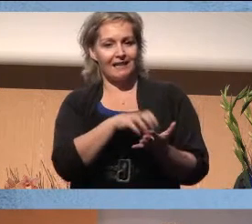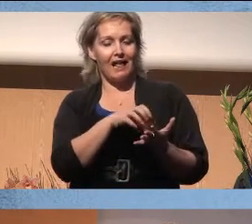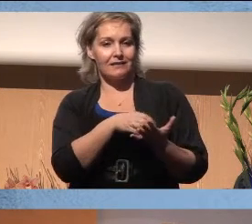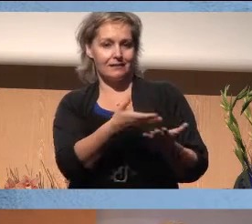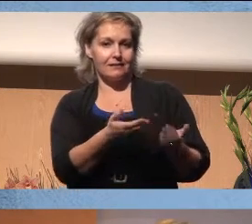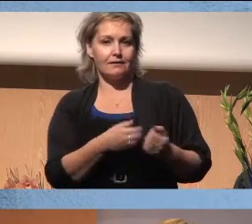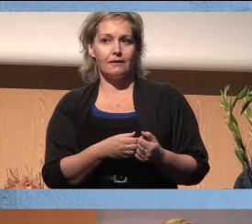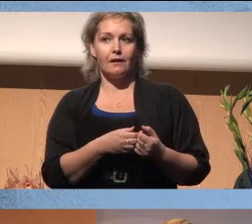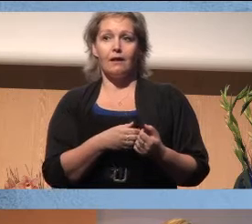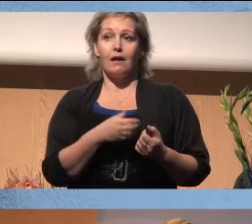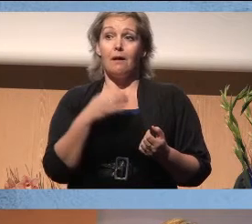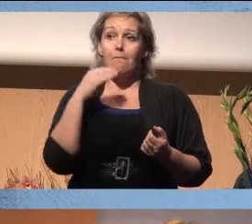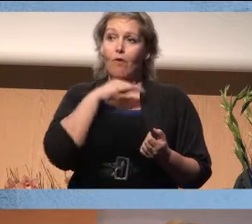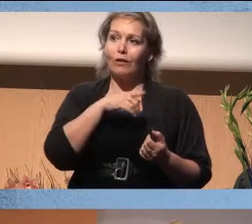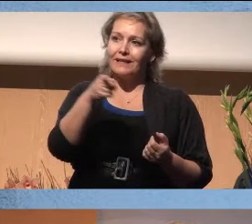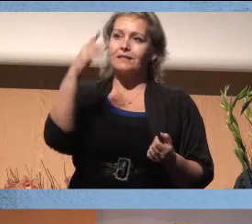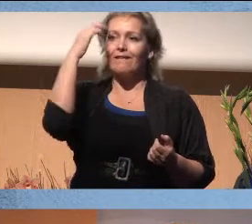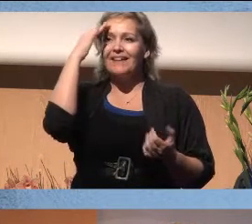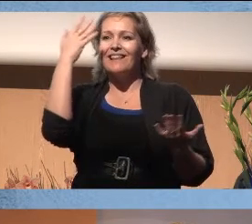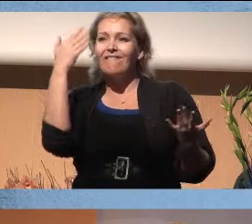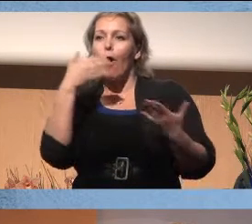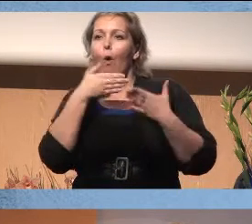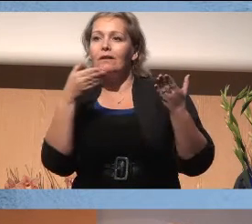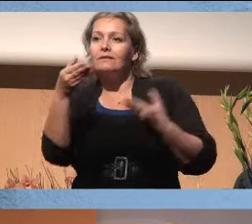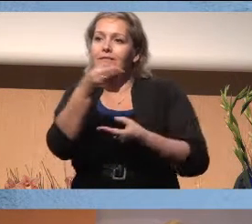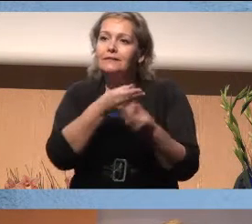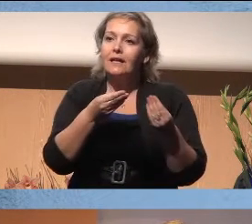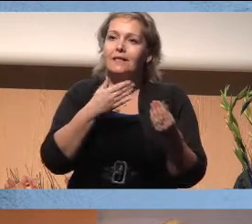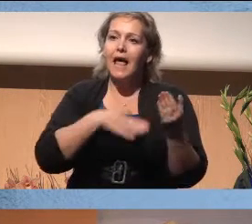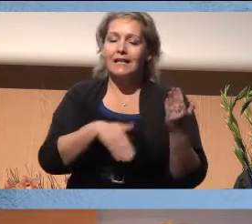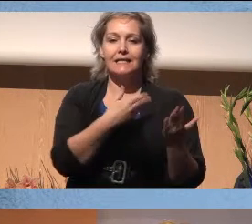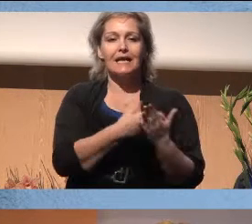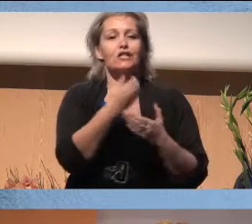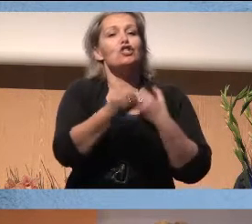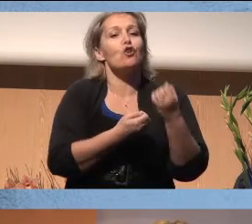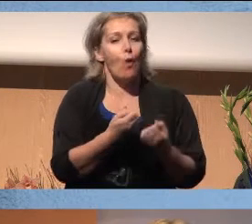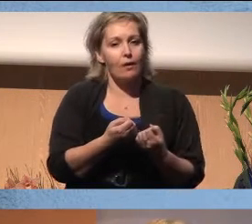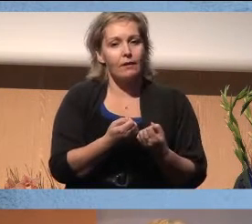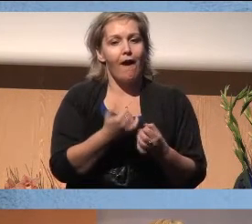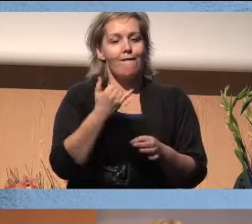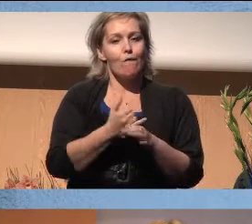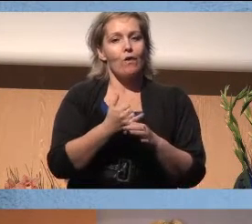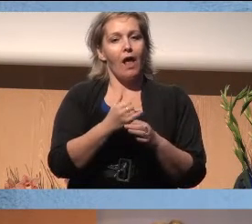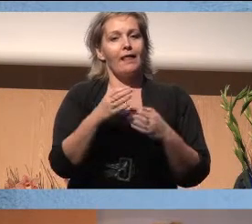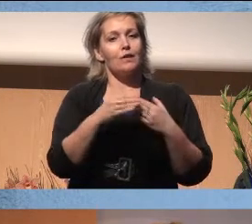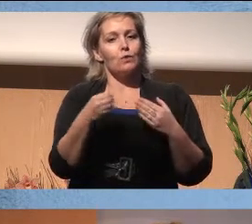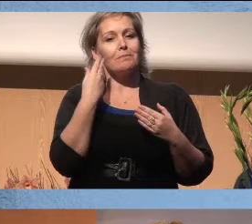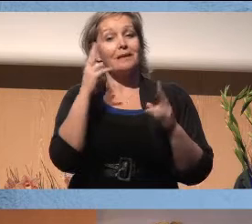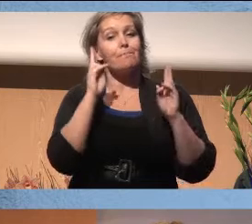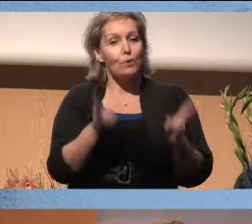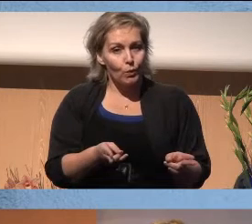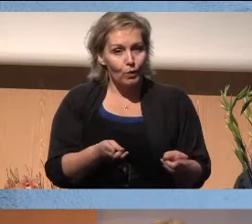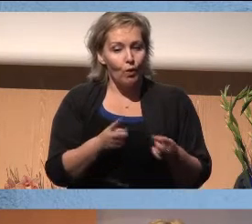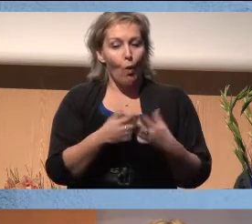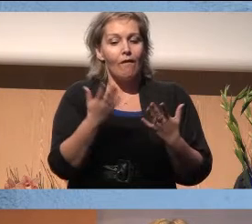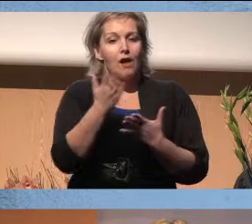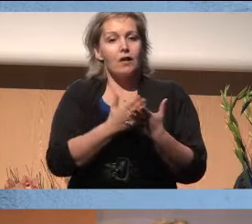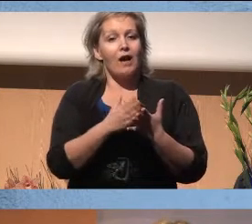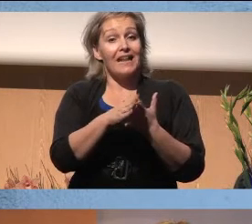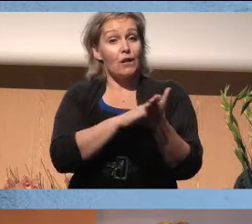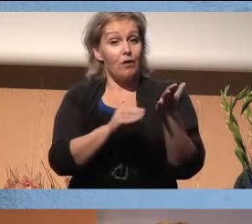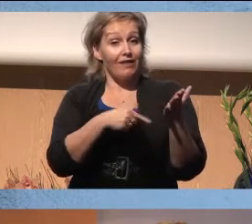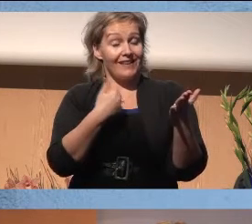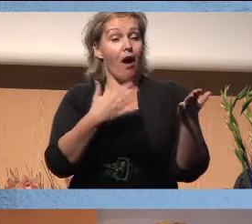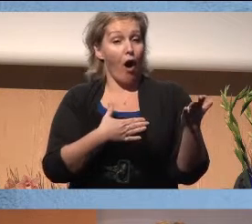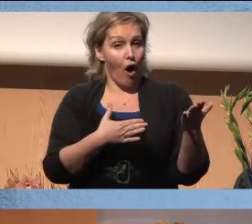helsetjenesten. Befolkningen skal vite hva den offentlig finansierte helsetjenesten gjør, hvordan ressursene blir brukt, og hva slags